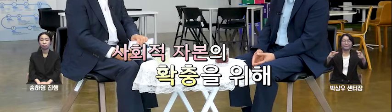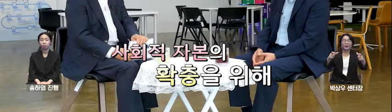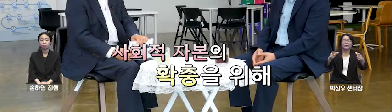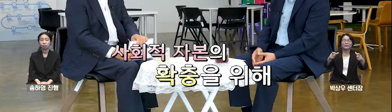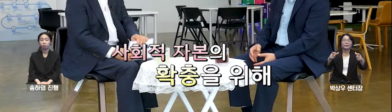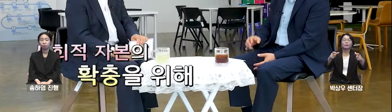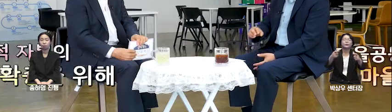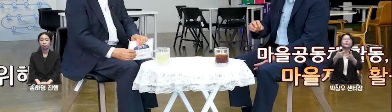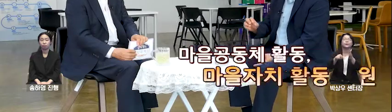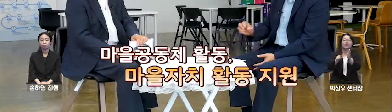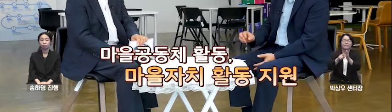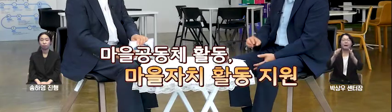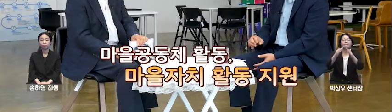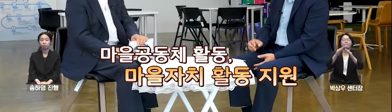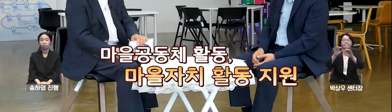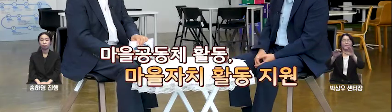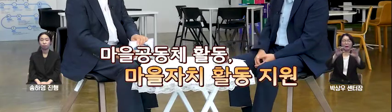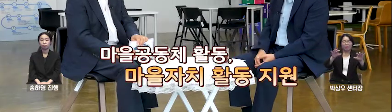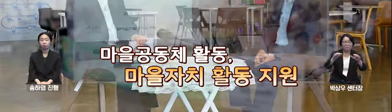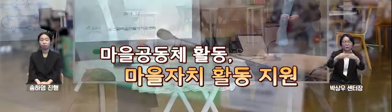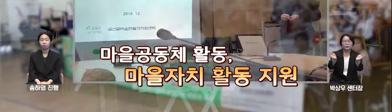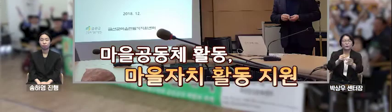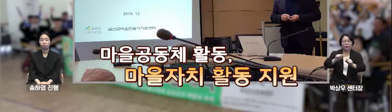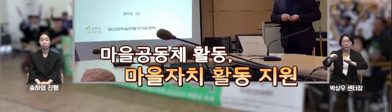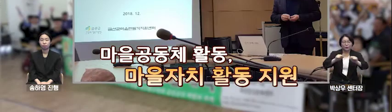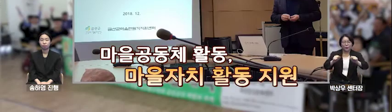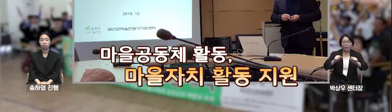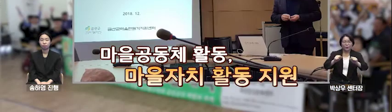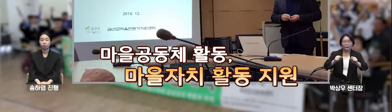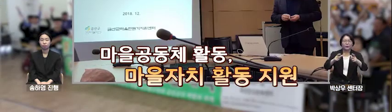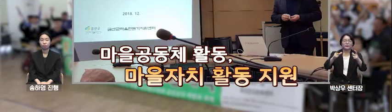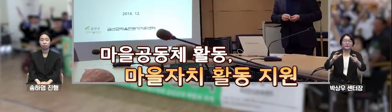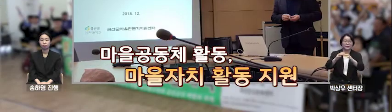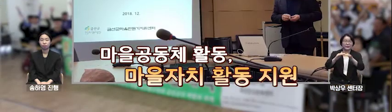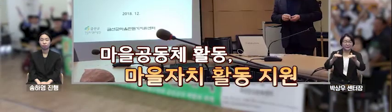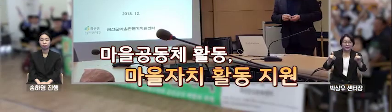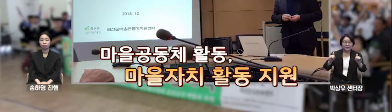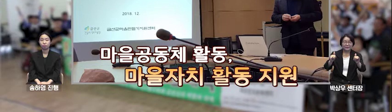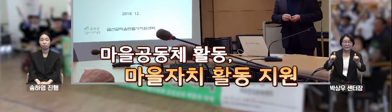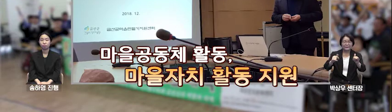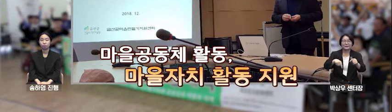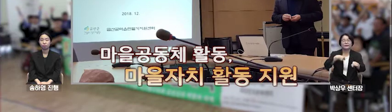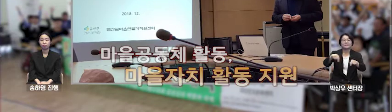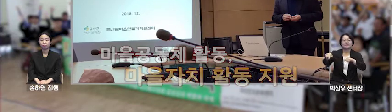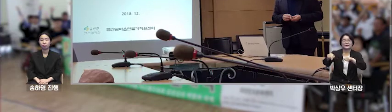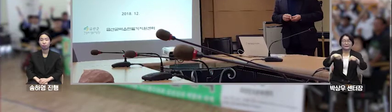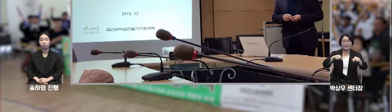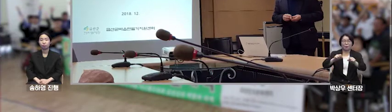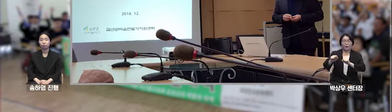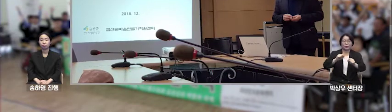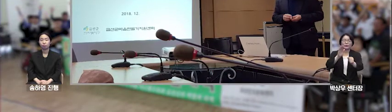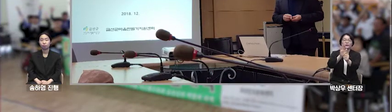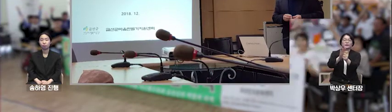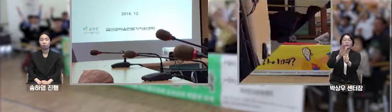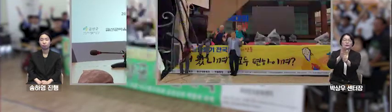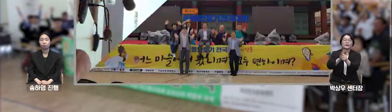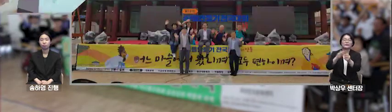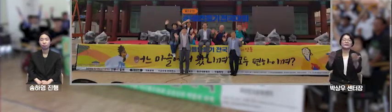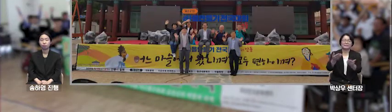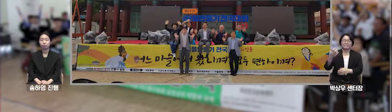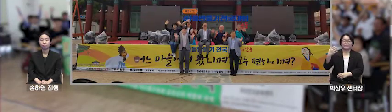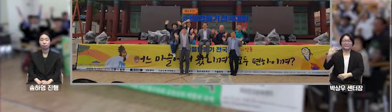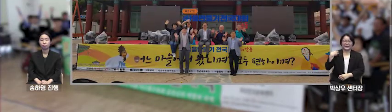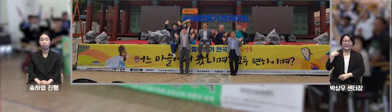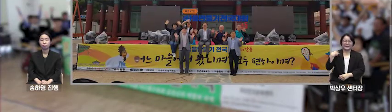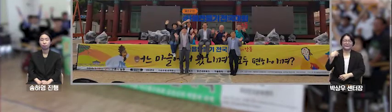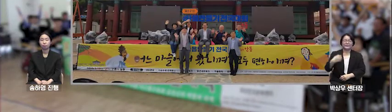있도록 마을 공동체 활동이나 주민들의 어떤 마을 자치 이런 활동들을 지원하는 일들을 하고 있다라고